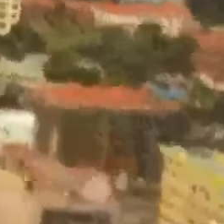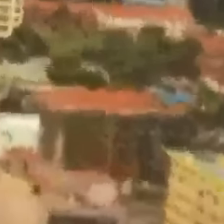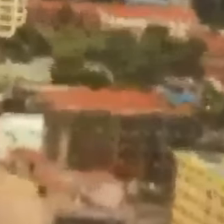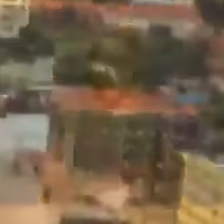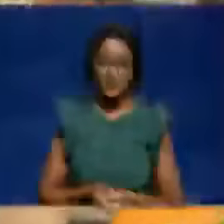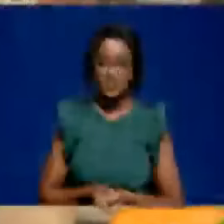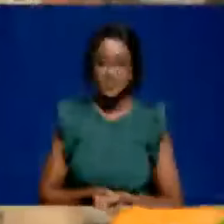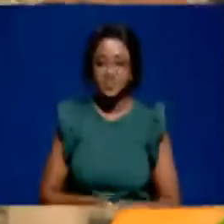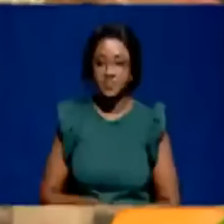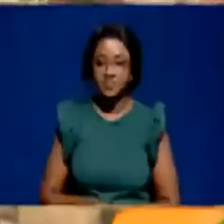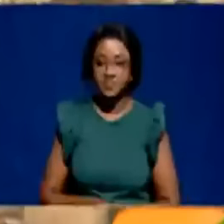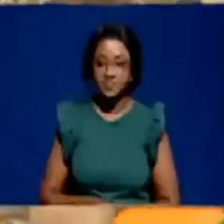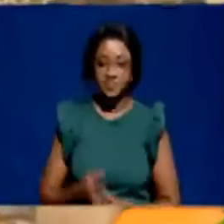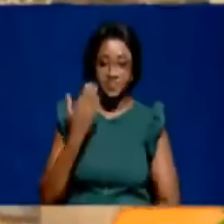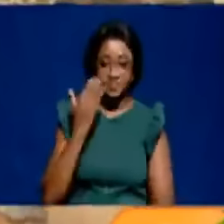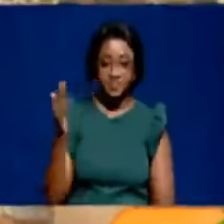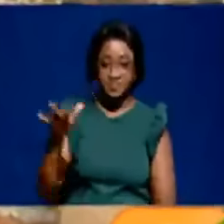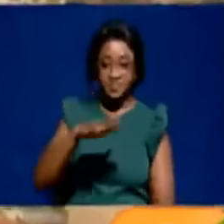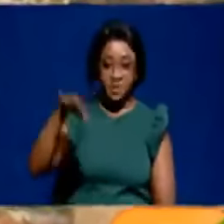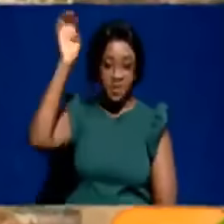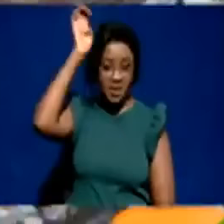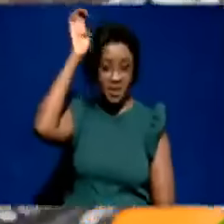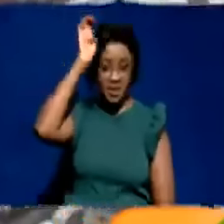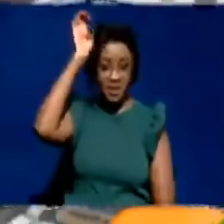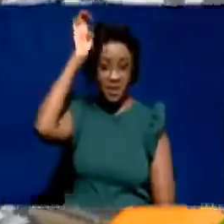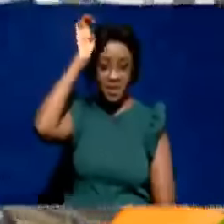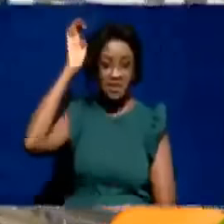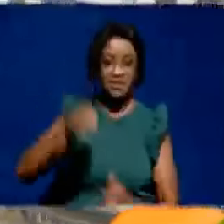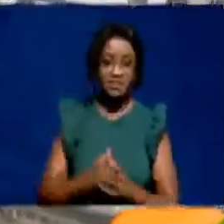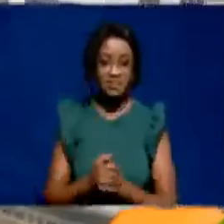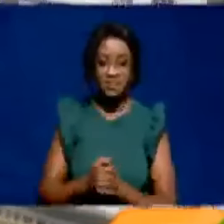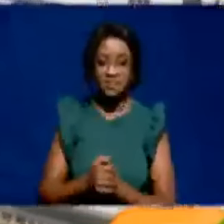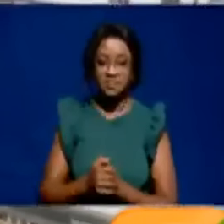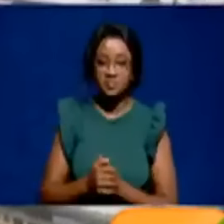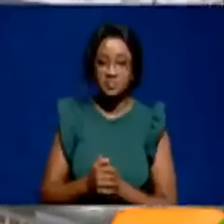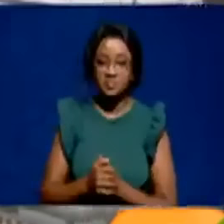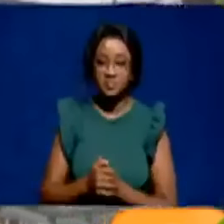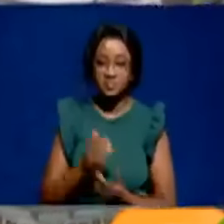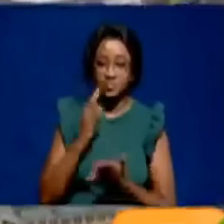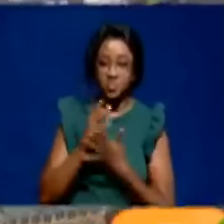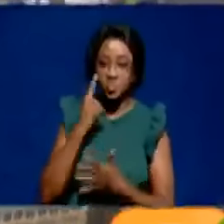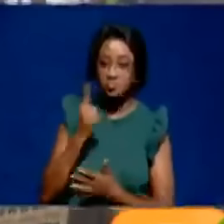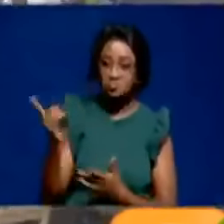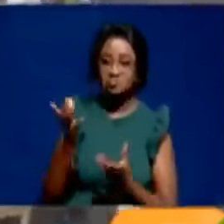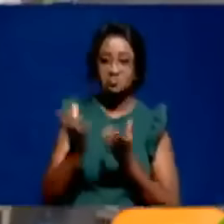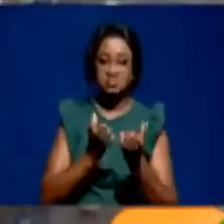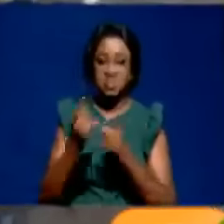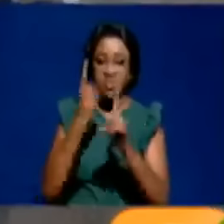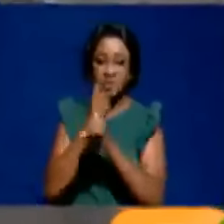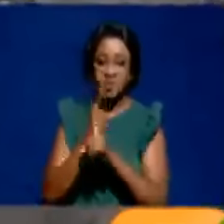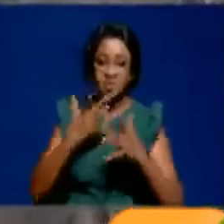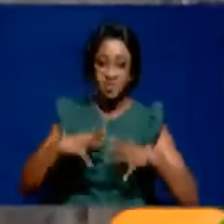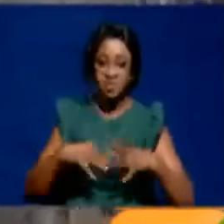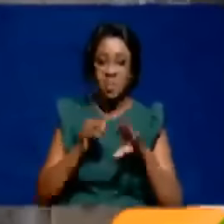Mji wa Eldoret, ama jina la kimajazi Sin City, mbali na kuwa mji wa miamba wa riadha, wengi wanalia kwa kulaghaiwa